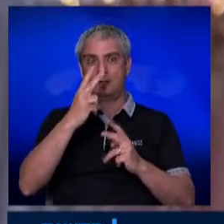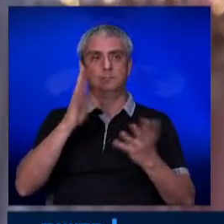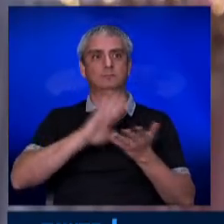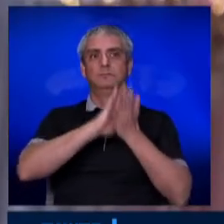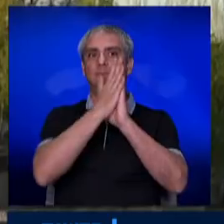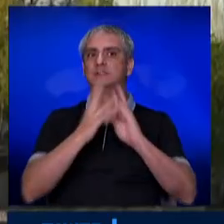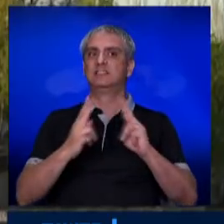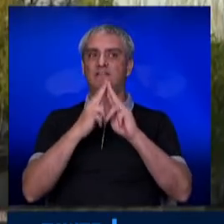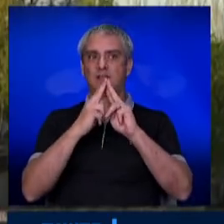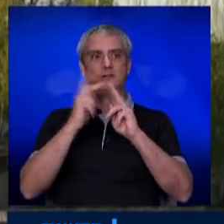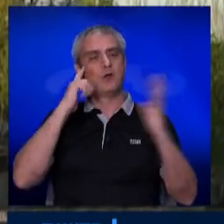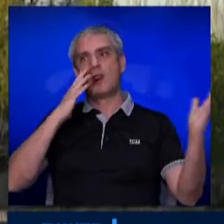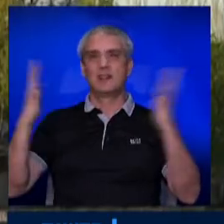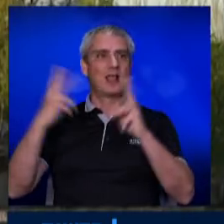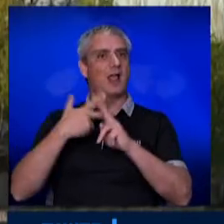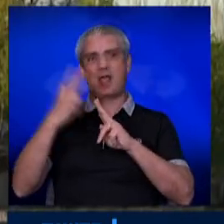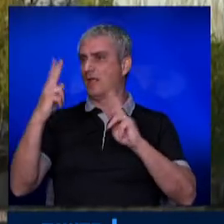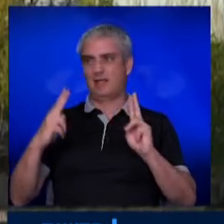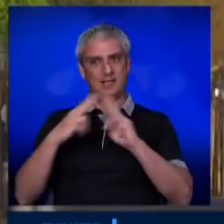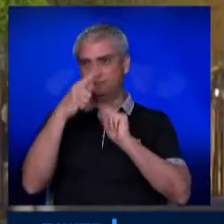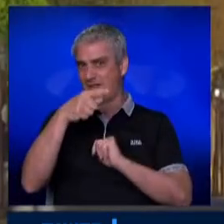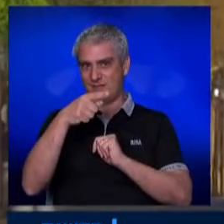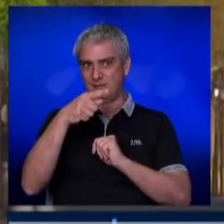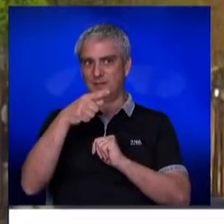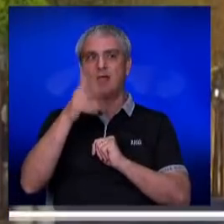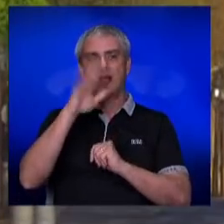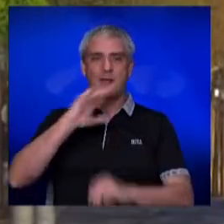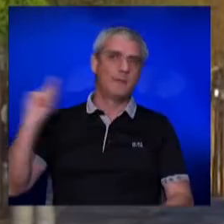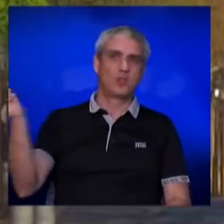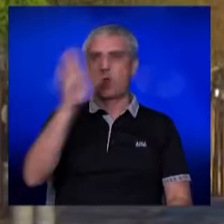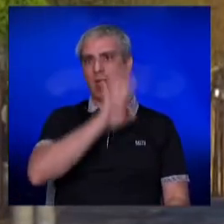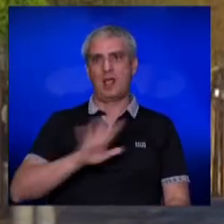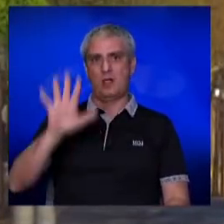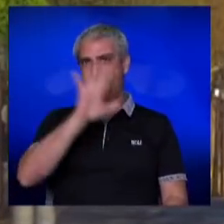במהפכה צרפתית שעשויה לטלטל לא רק את הרפובליקה, אלא את אירופה כולה.